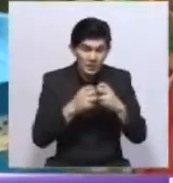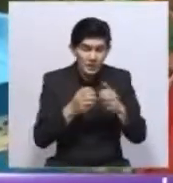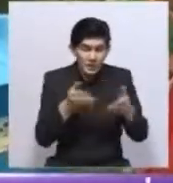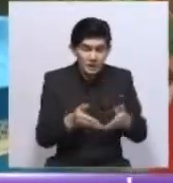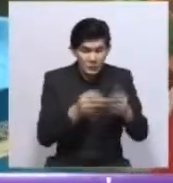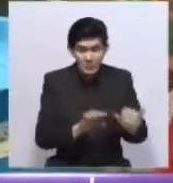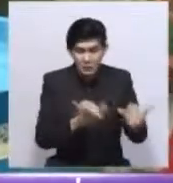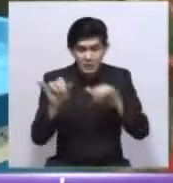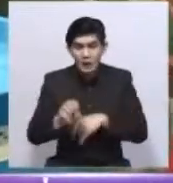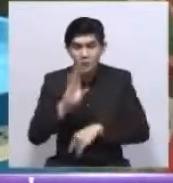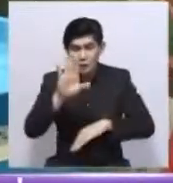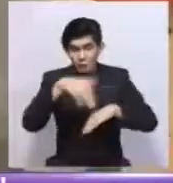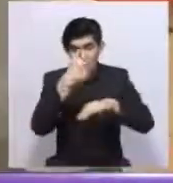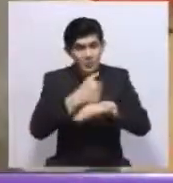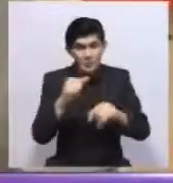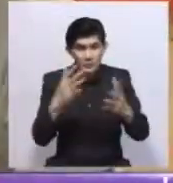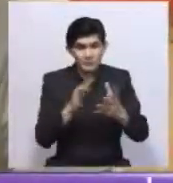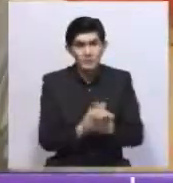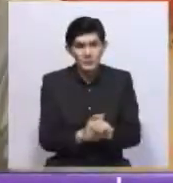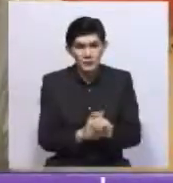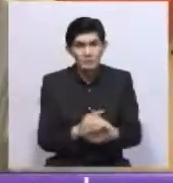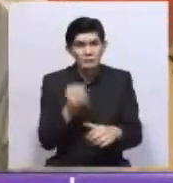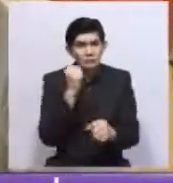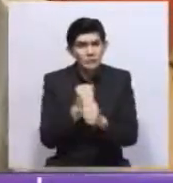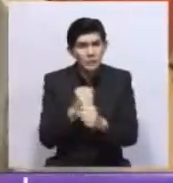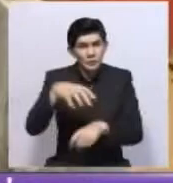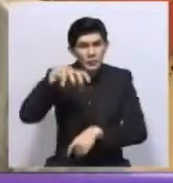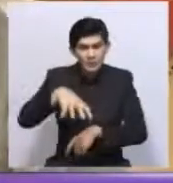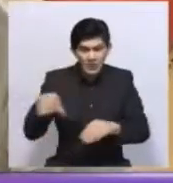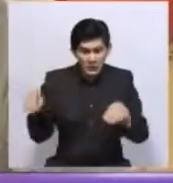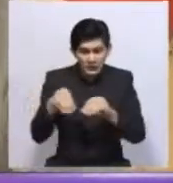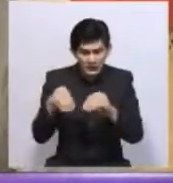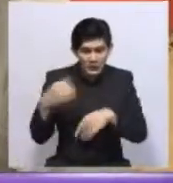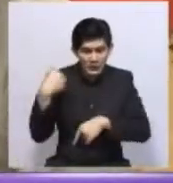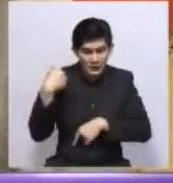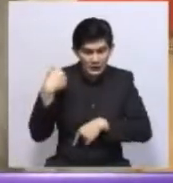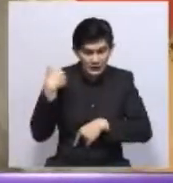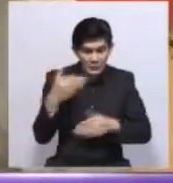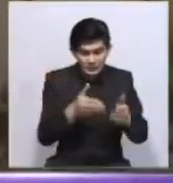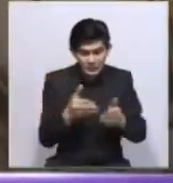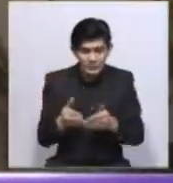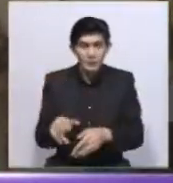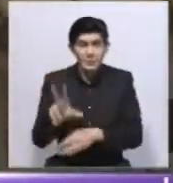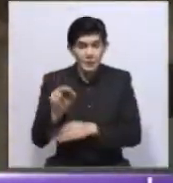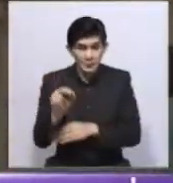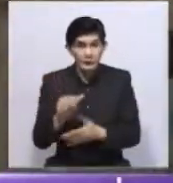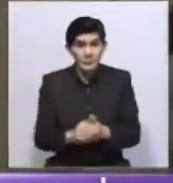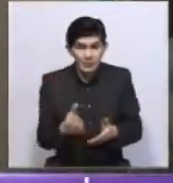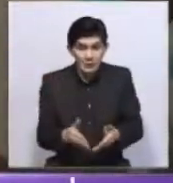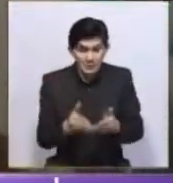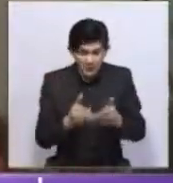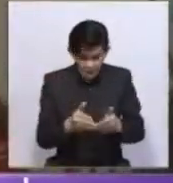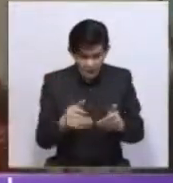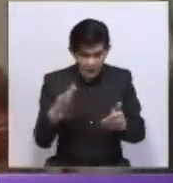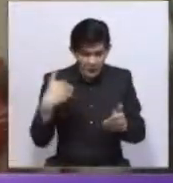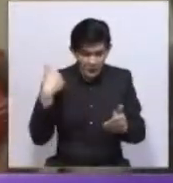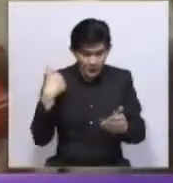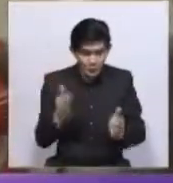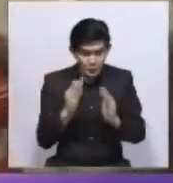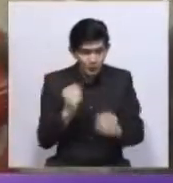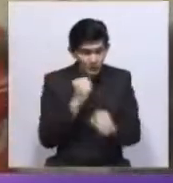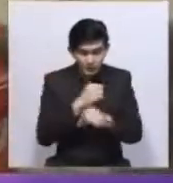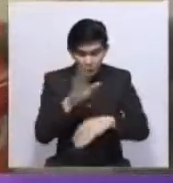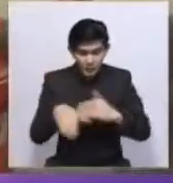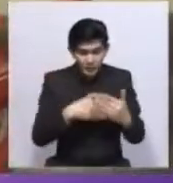เรือโดยไม่แจ้งนายจ้างด้วยสถานที่ทำงานที่อยู่ใกล้ชิดเกือบ30ลำจนเมื่อเรือได้เข้าฝั่งลูก